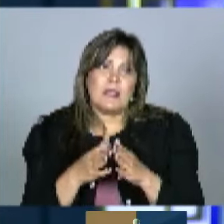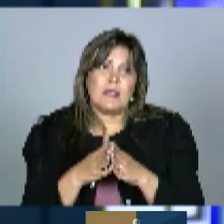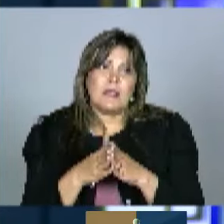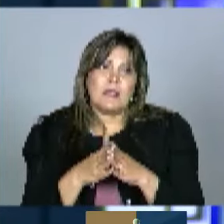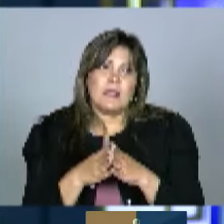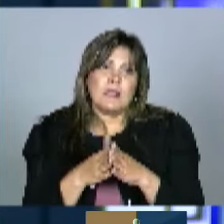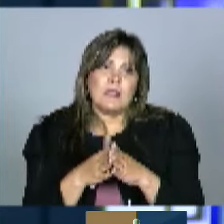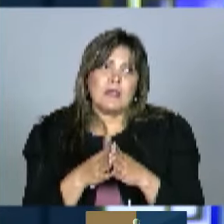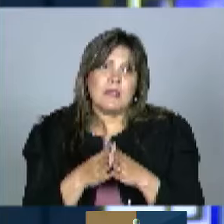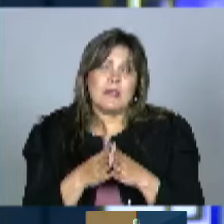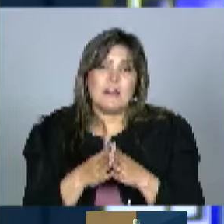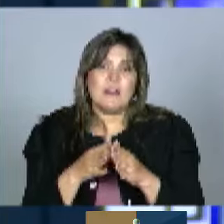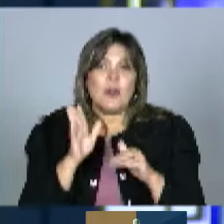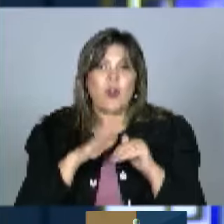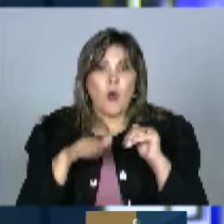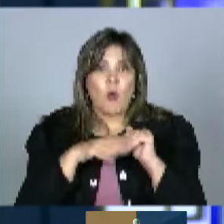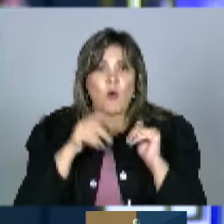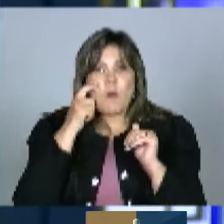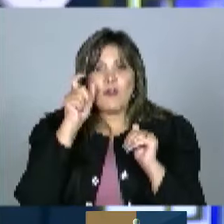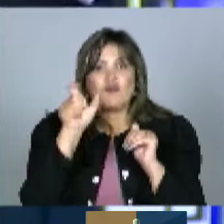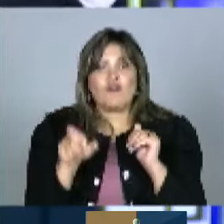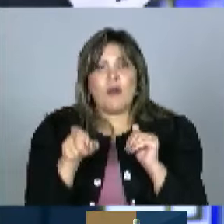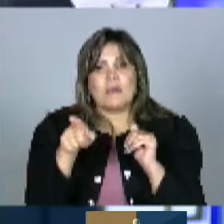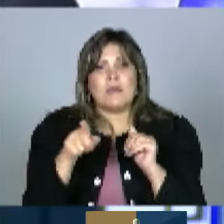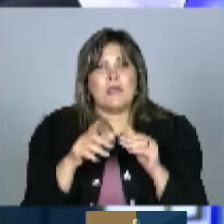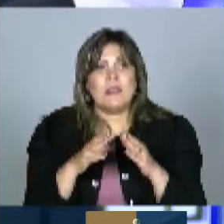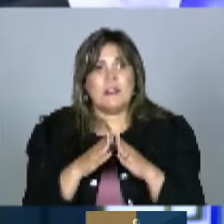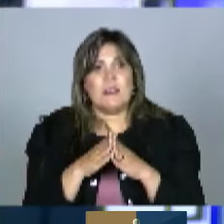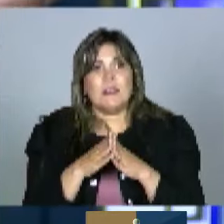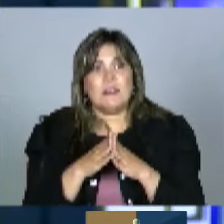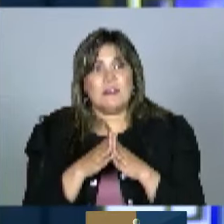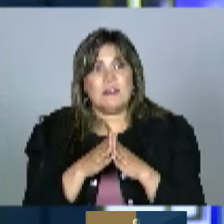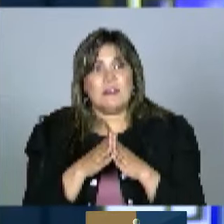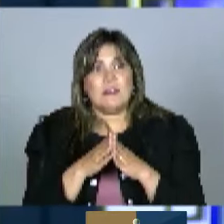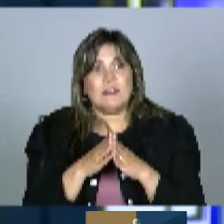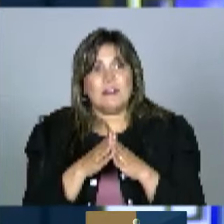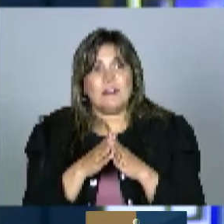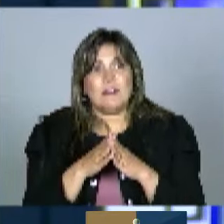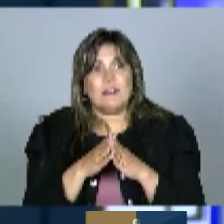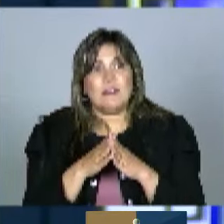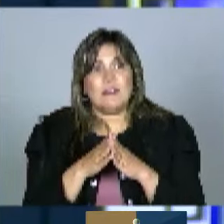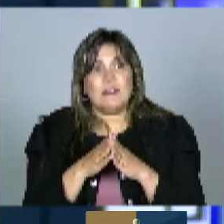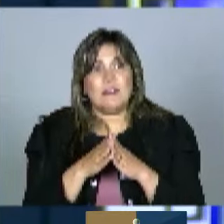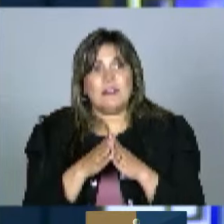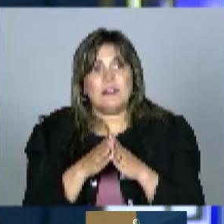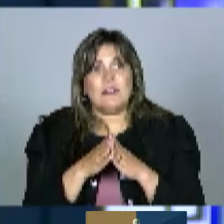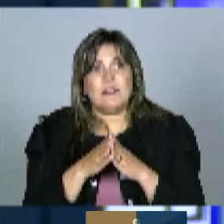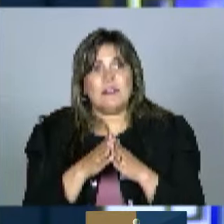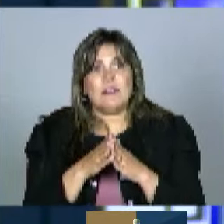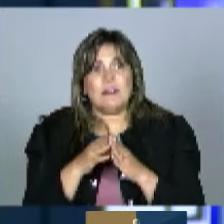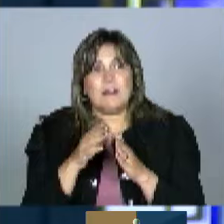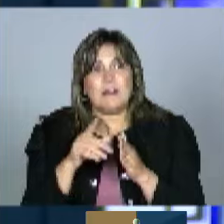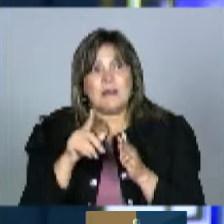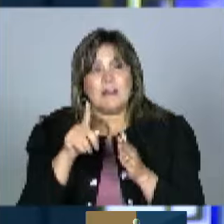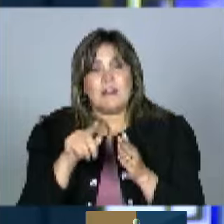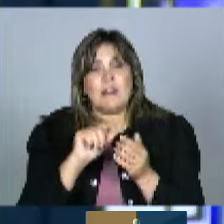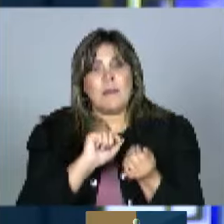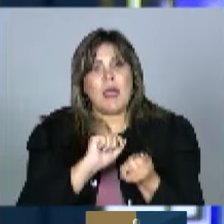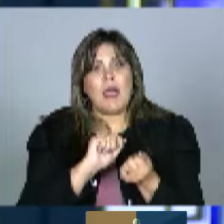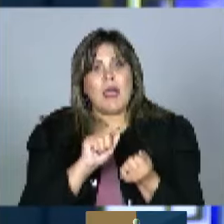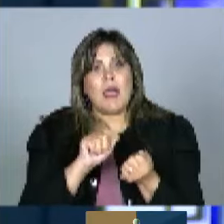والجنح او العقوبه شخصيه مش هروح انفذ عليه في المدافن لا يبقى اتحول